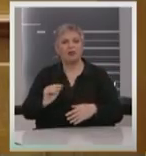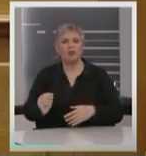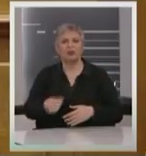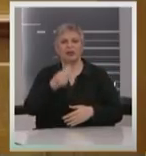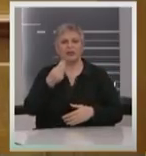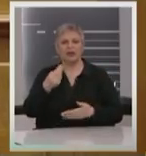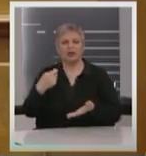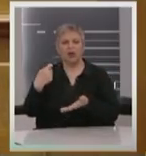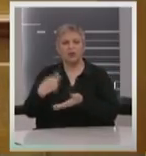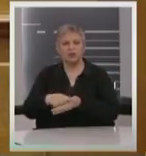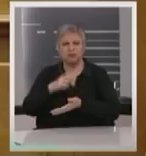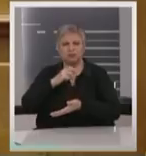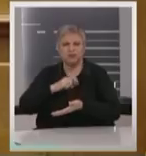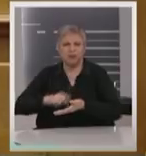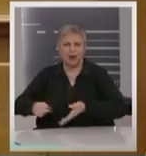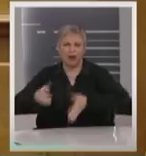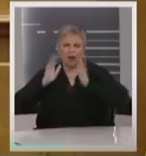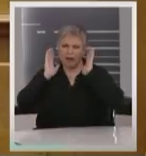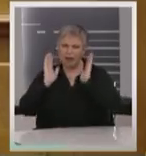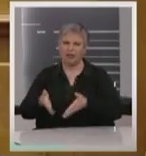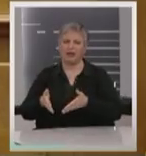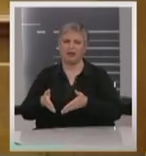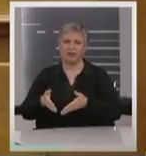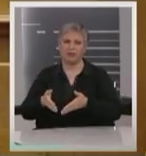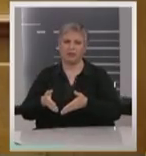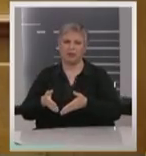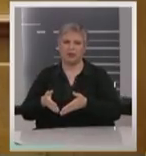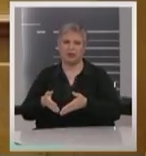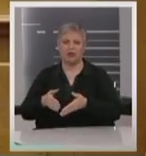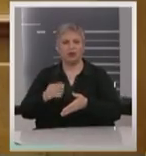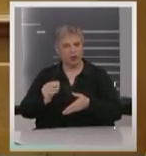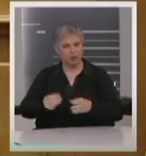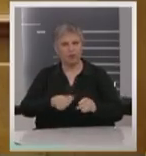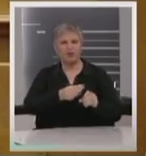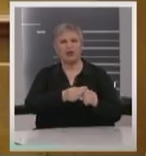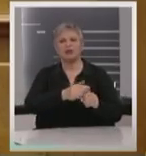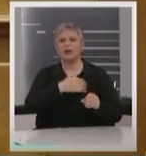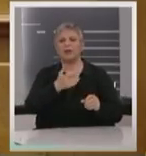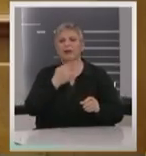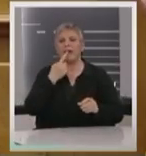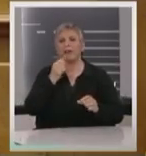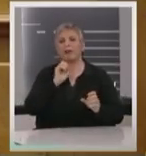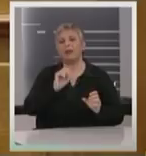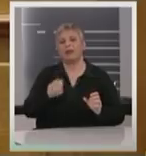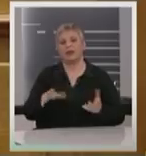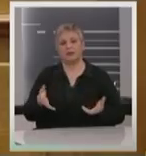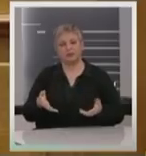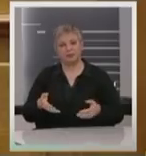υπερφορολόγησης της παραγωγικής Ελλάδος. Η κυβέρνηση ισχυρίστηκε ανάμεσα στα